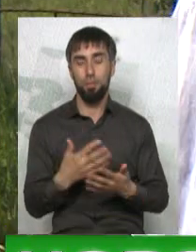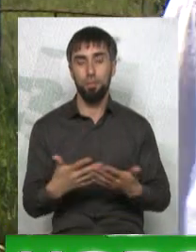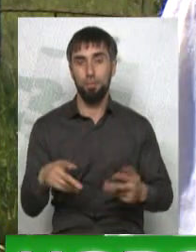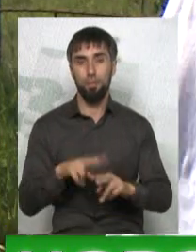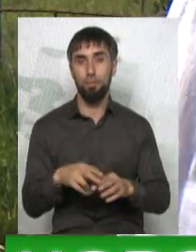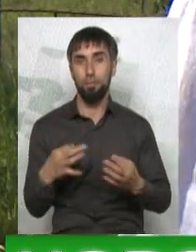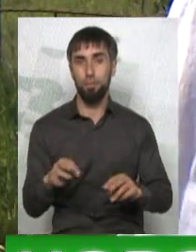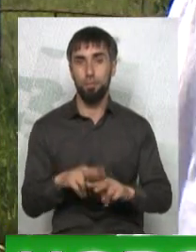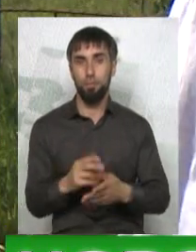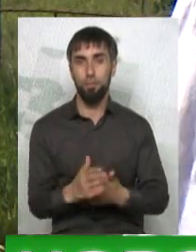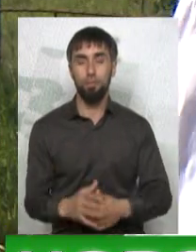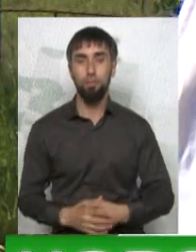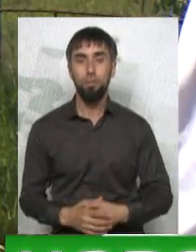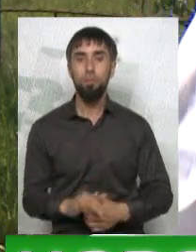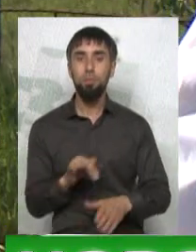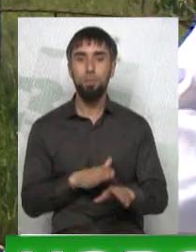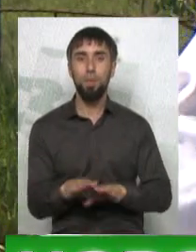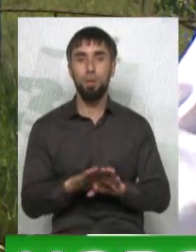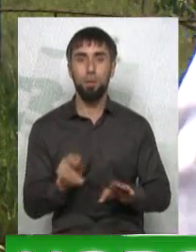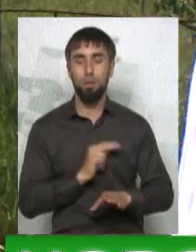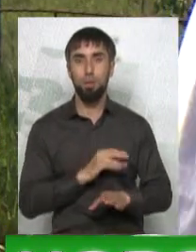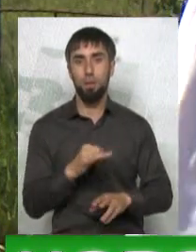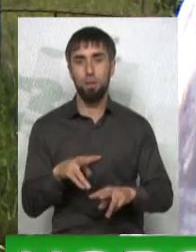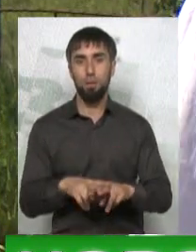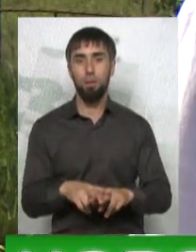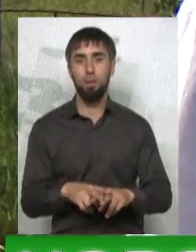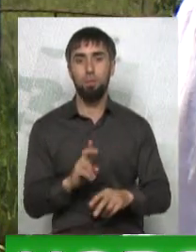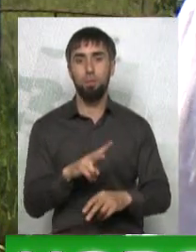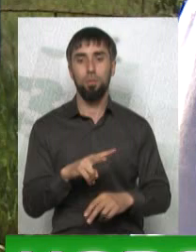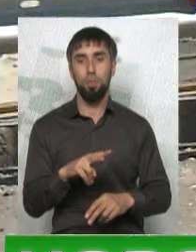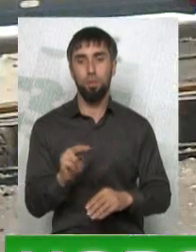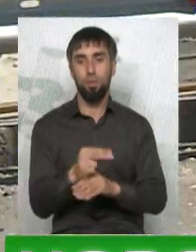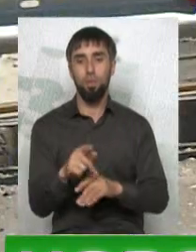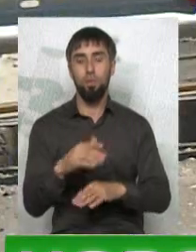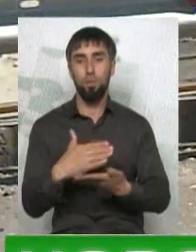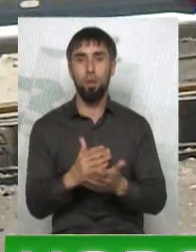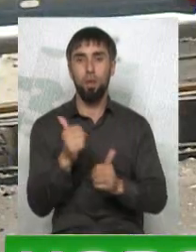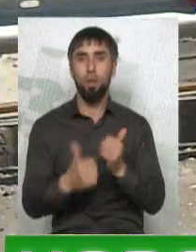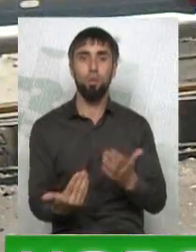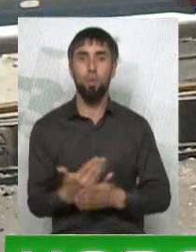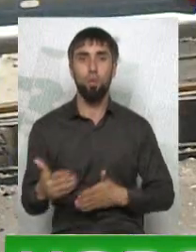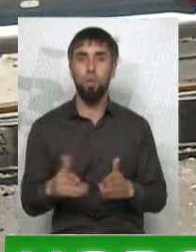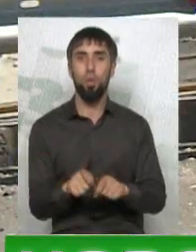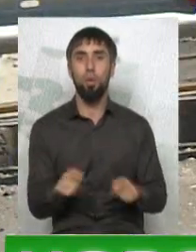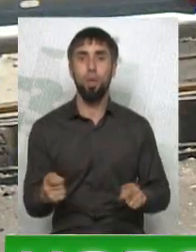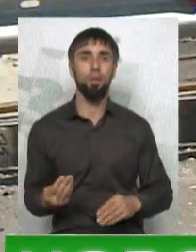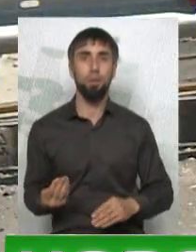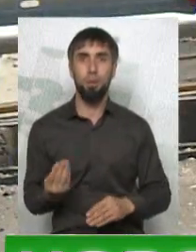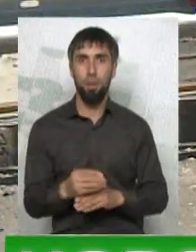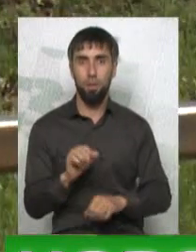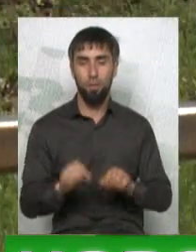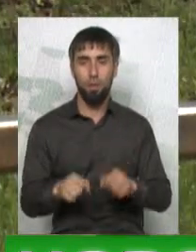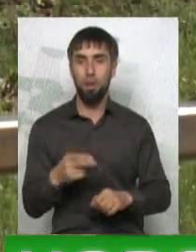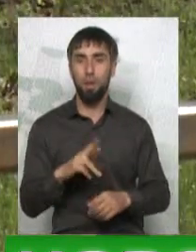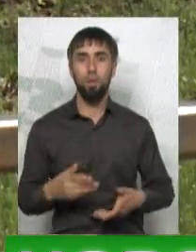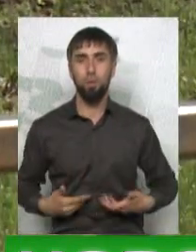Вот выполнили вот такие работы и здесь благоустроили данный участок. Каждая новая дорога открывает дополнительные